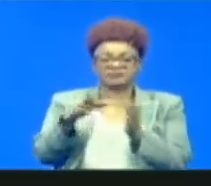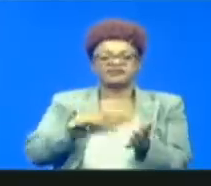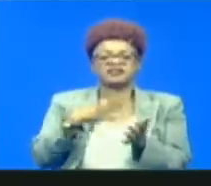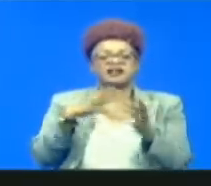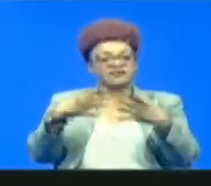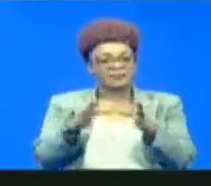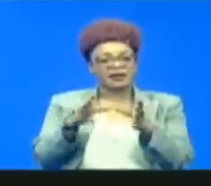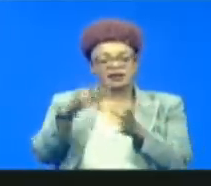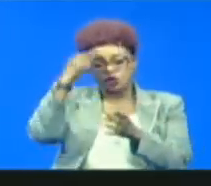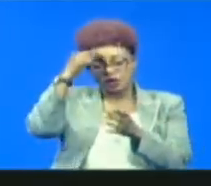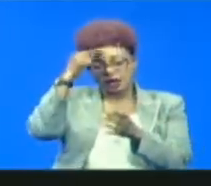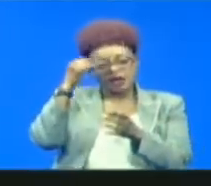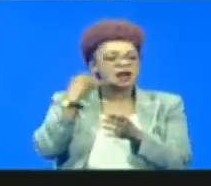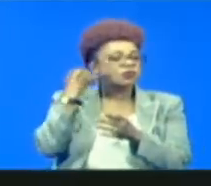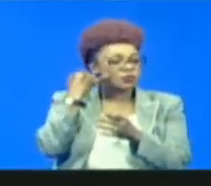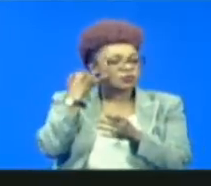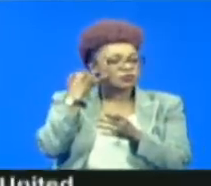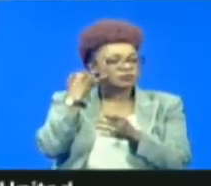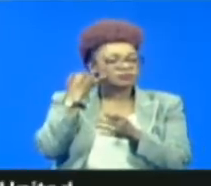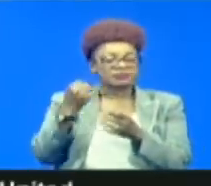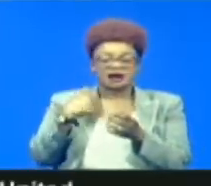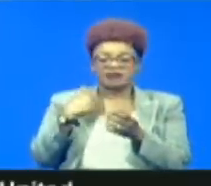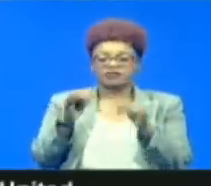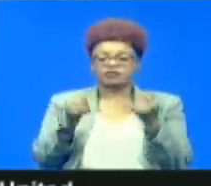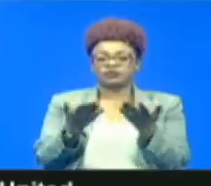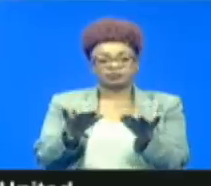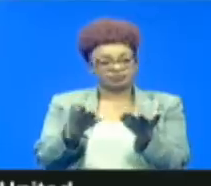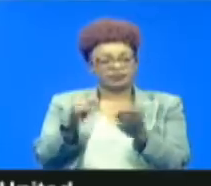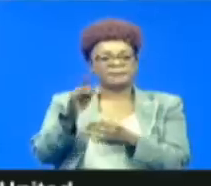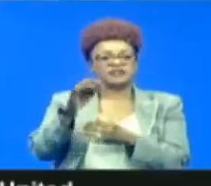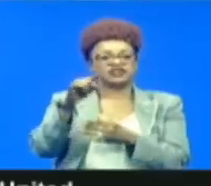huko Rongai, kaunti ya Nakuru, na hii hapa taarifa ya Bridget Ngana.